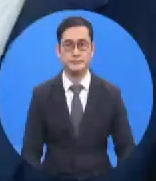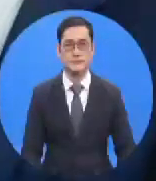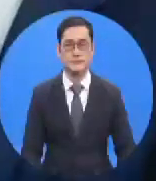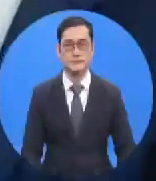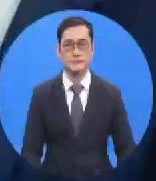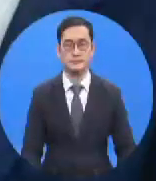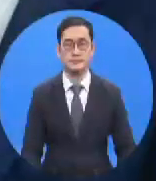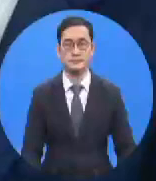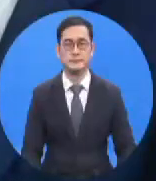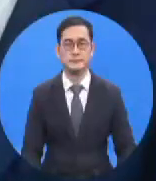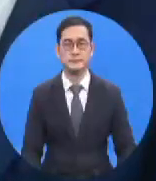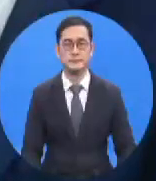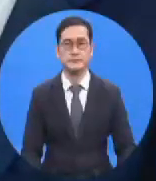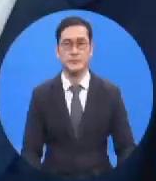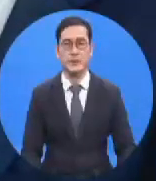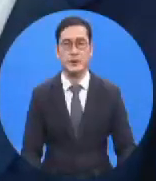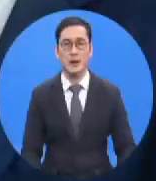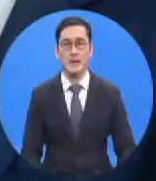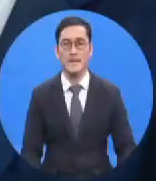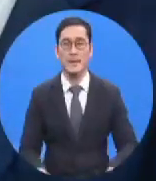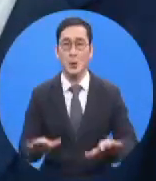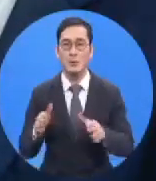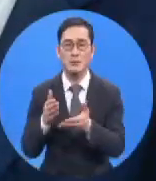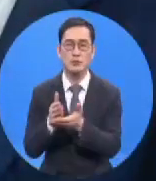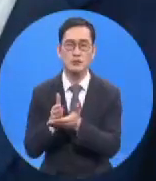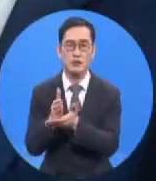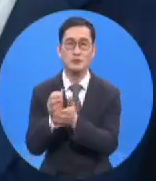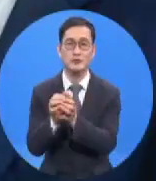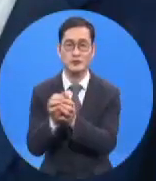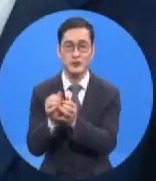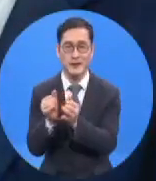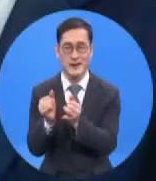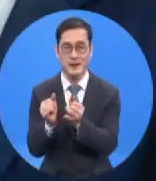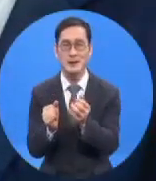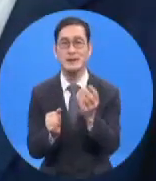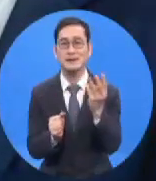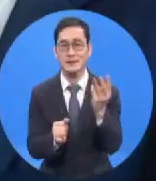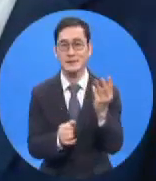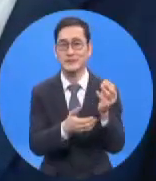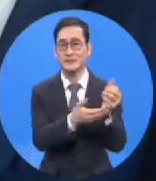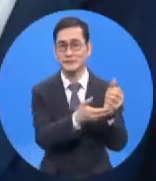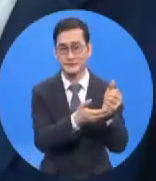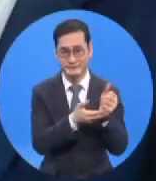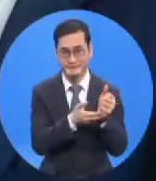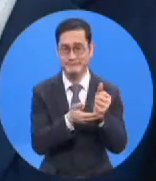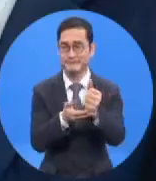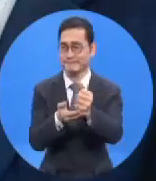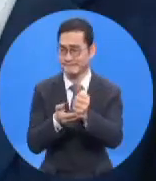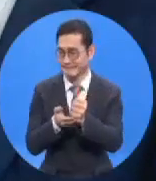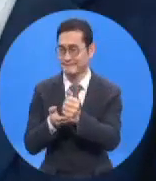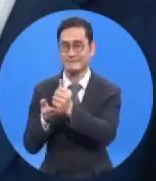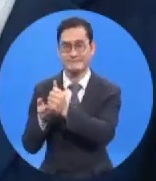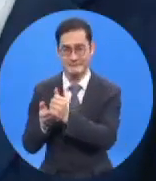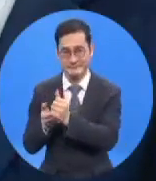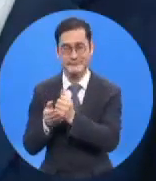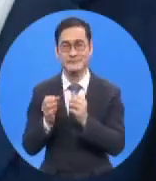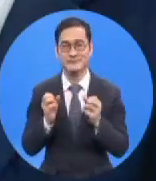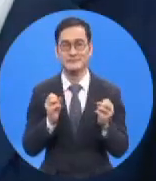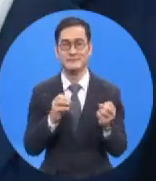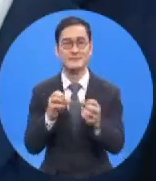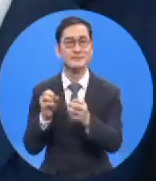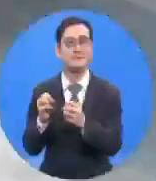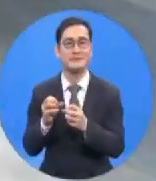자, 언제나 날카롭고 예리한 그리고 정확한 분석을 해주시는 전문가 세 분이 오늘도 스튜디오에 나와 있습니다. 김성환